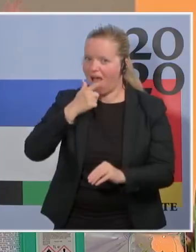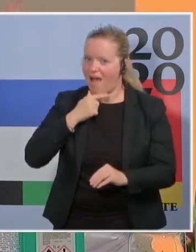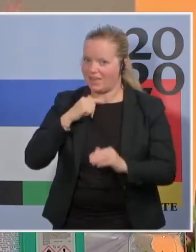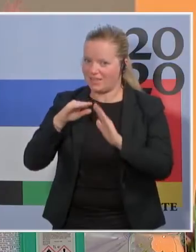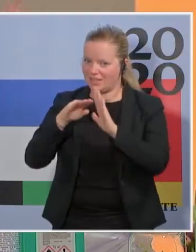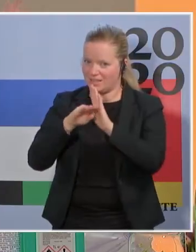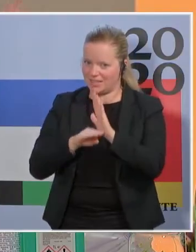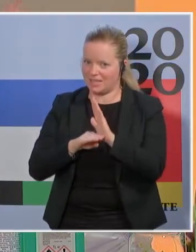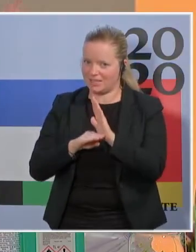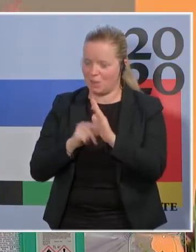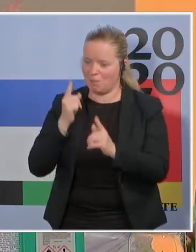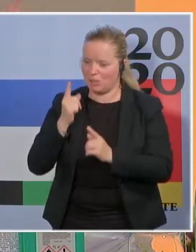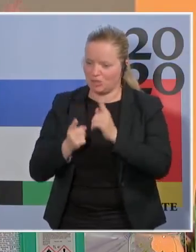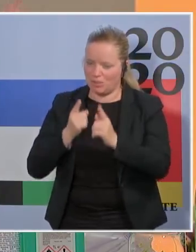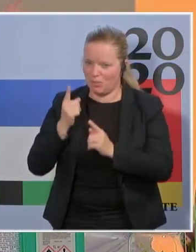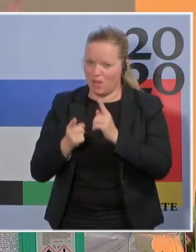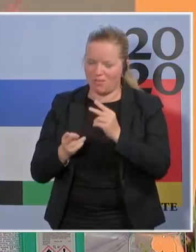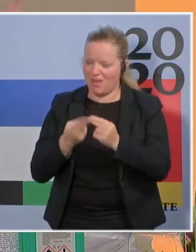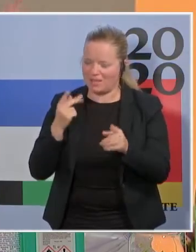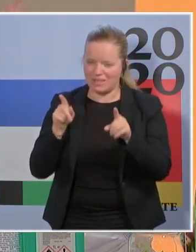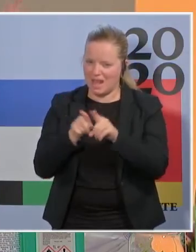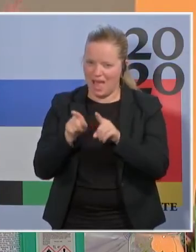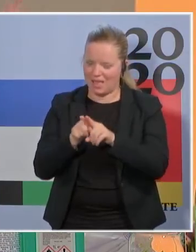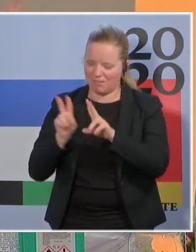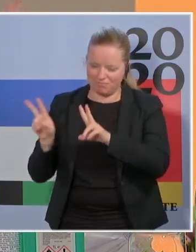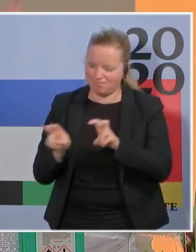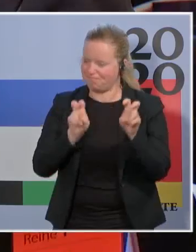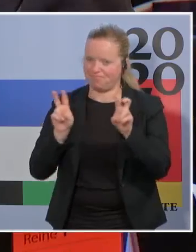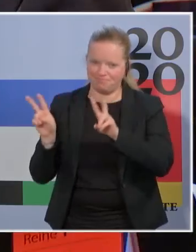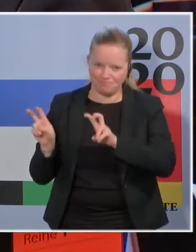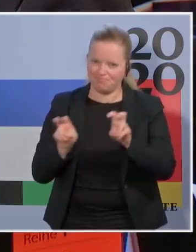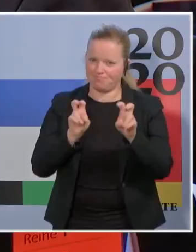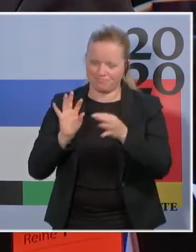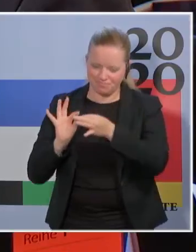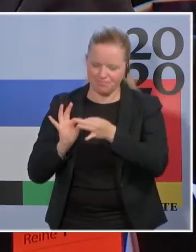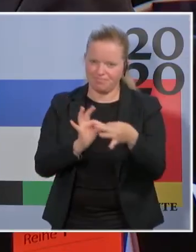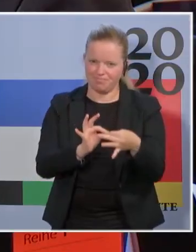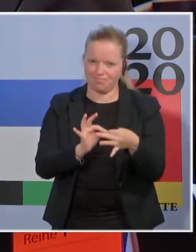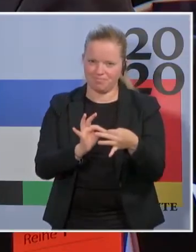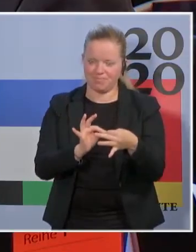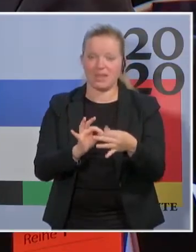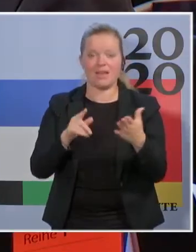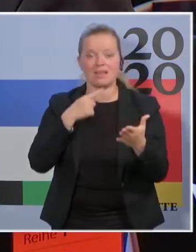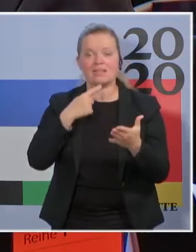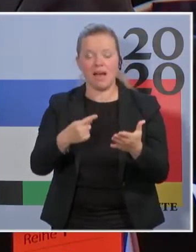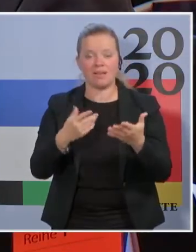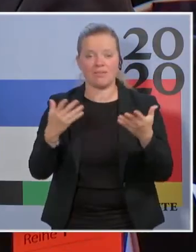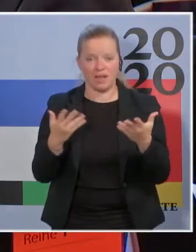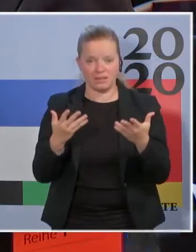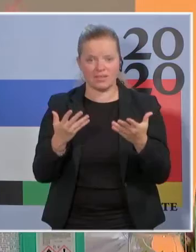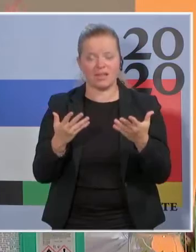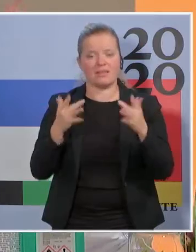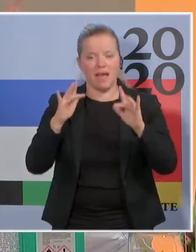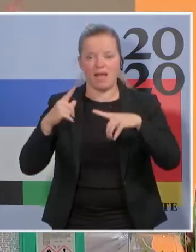Bestimmungen fast unverändert rezipiert. Er bringt damit zum Ausdruck, dass es natürlich auch